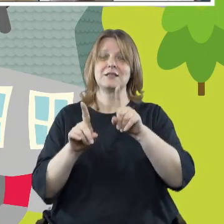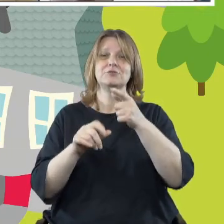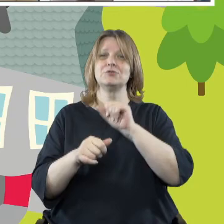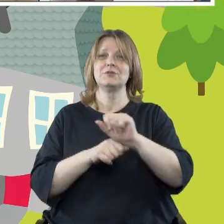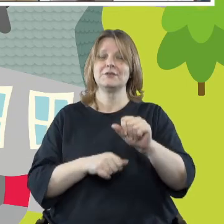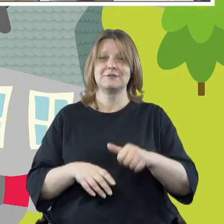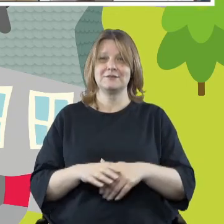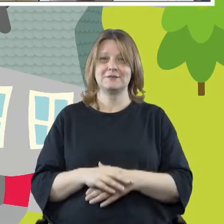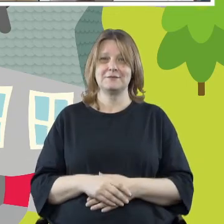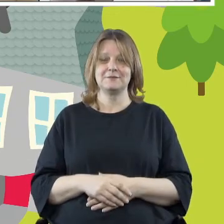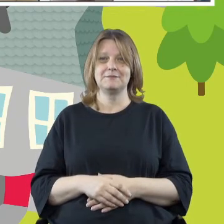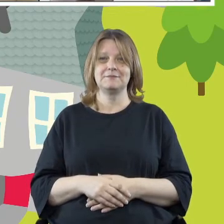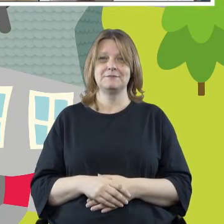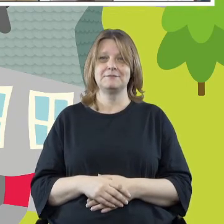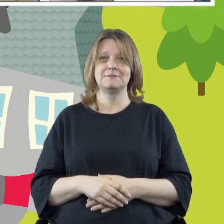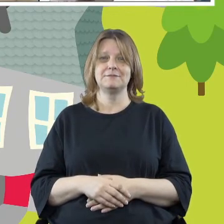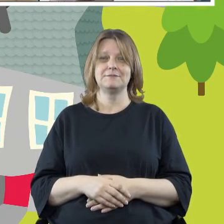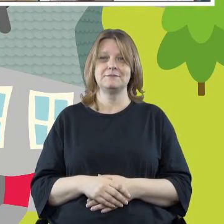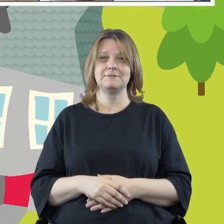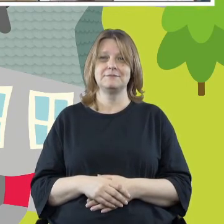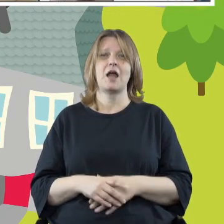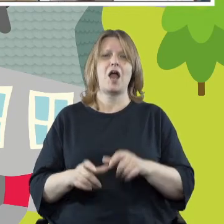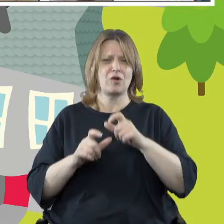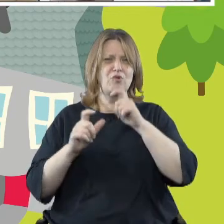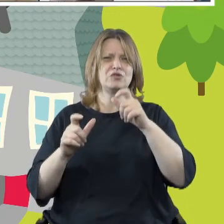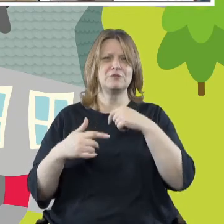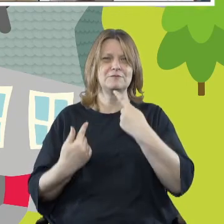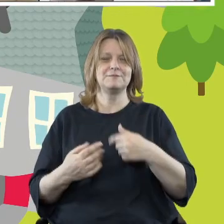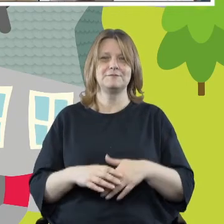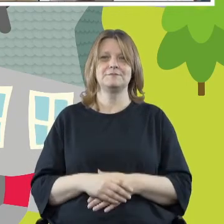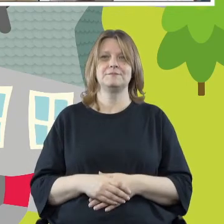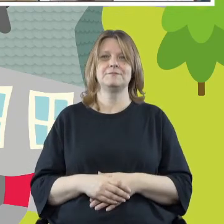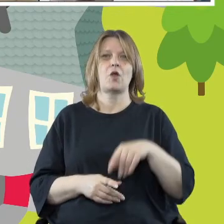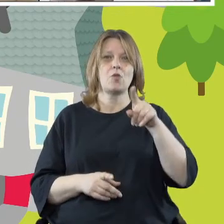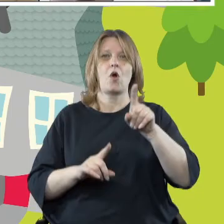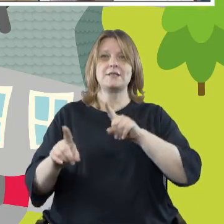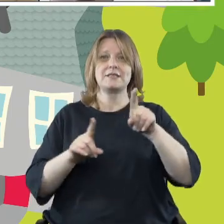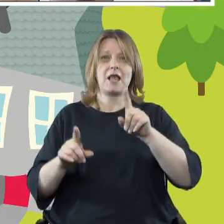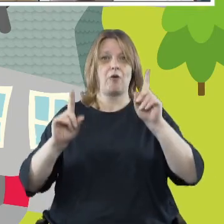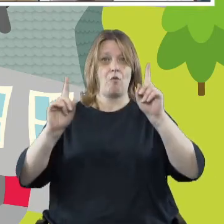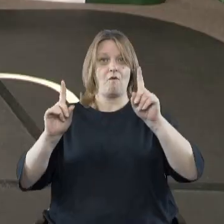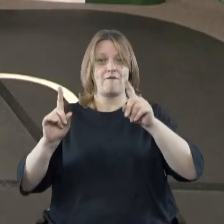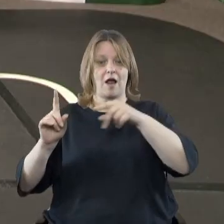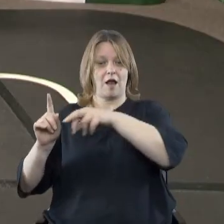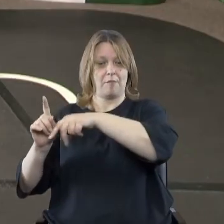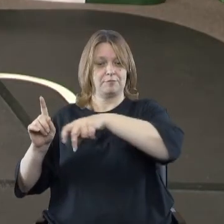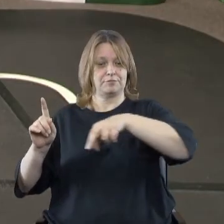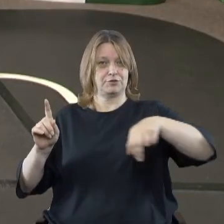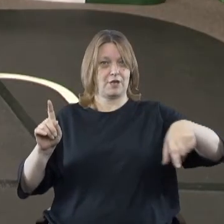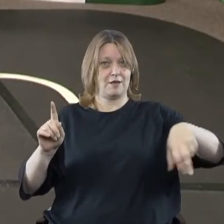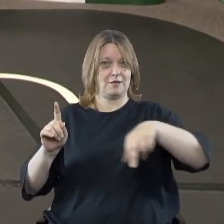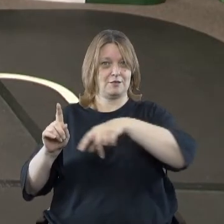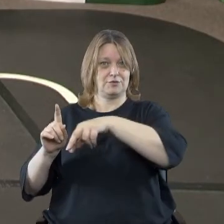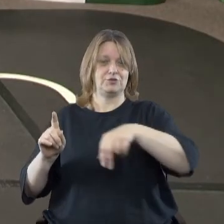Co to za znak? Dobrze. Mów Hugo, głośno. Przejście za pieśń. Znakomicie, super. To może